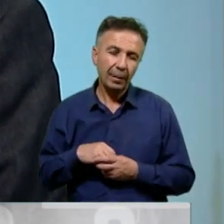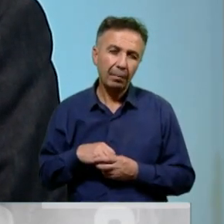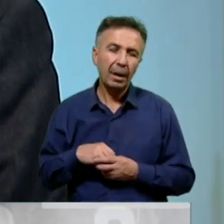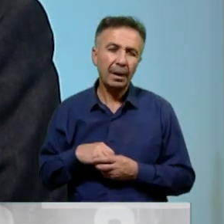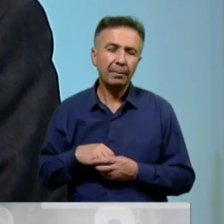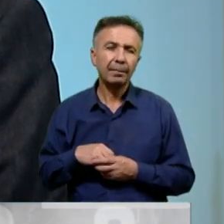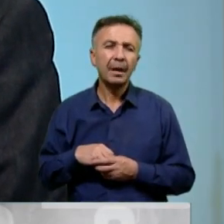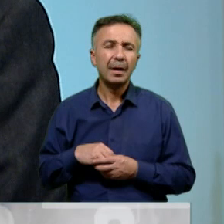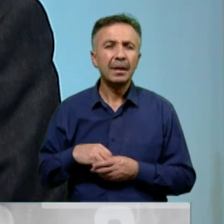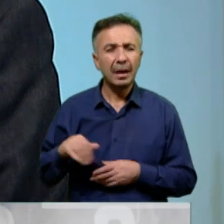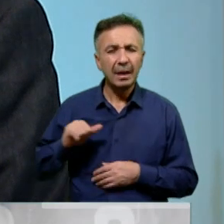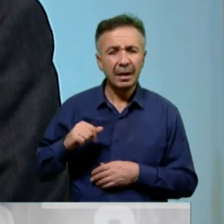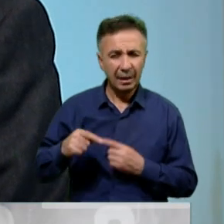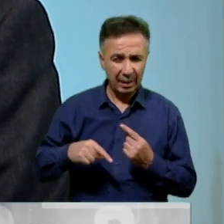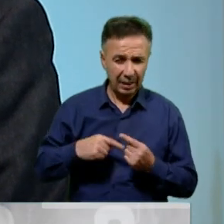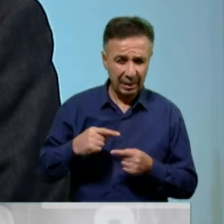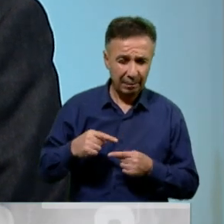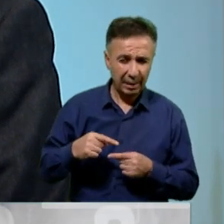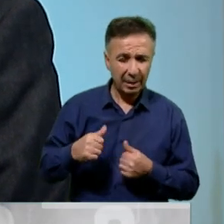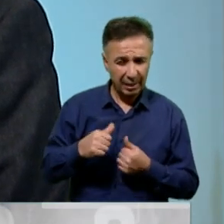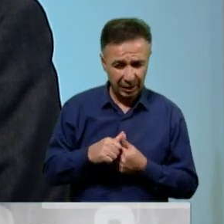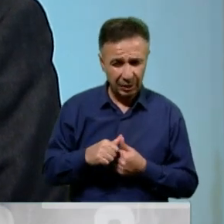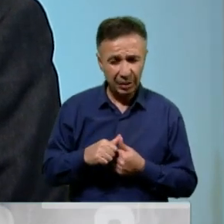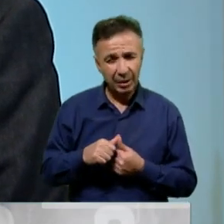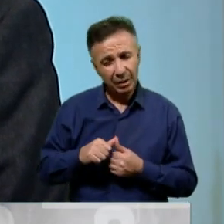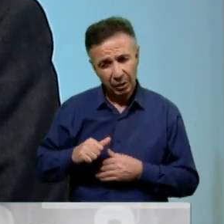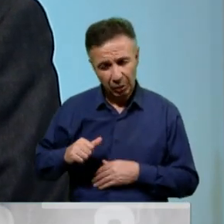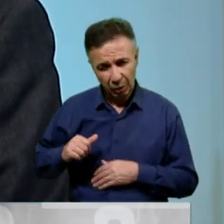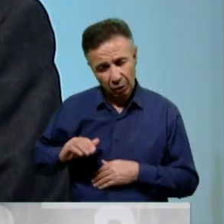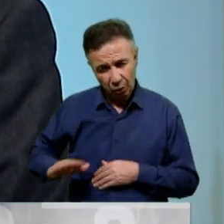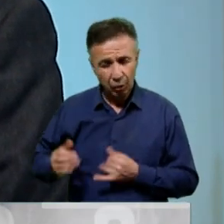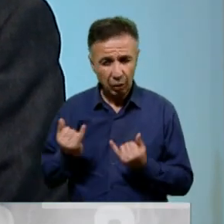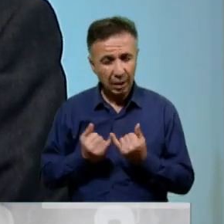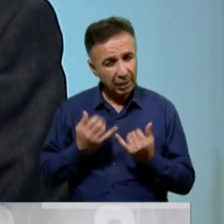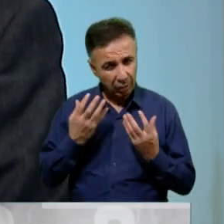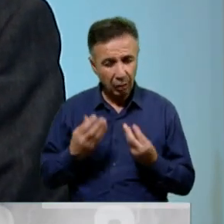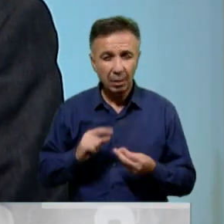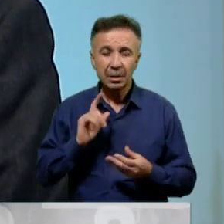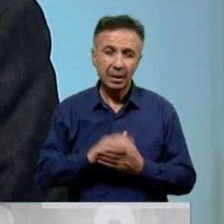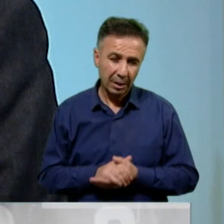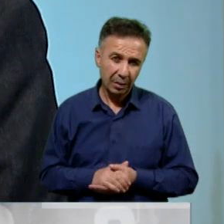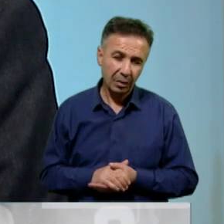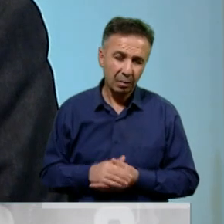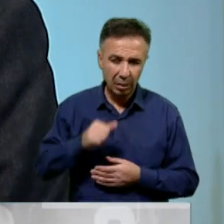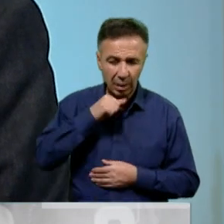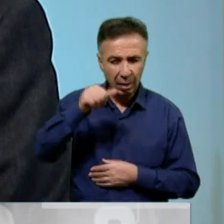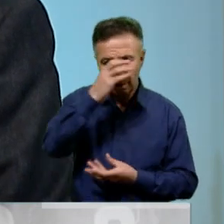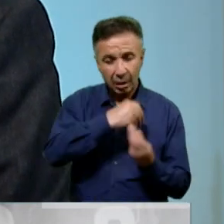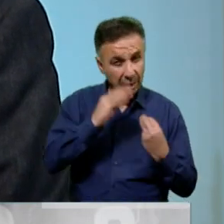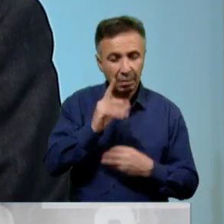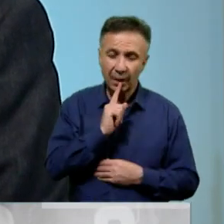Mahreminin bulunması, yani eşi, çocuğu, kardeşi gibi. Bu durumlarda hac farz